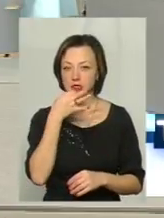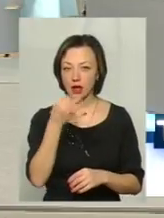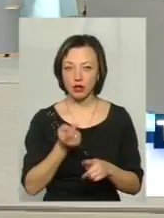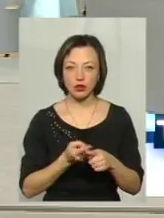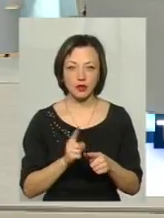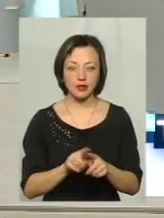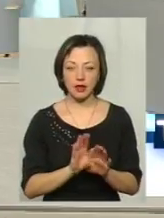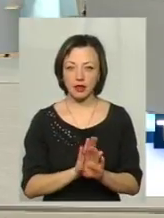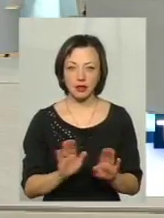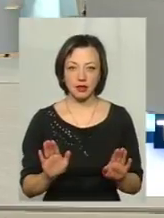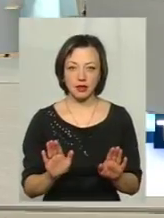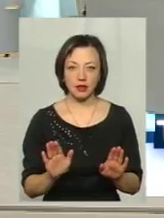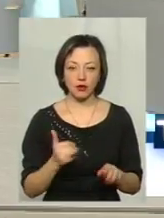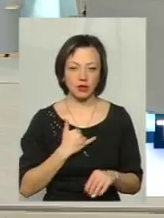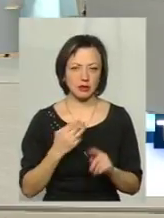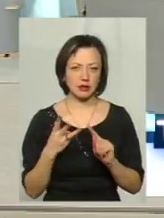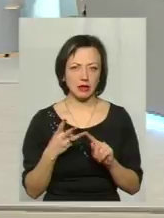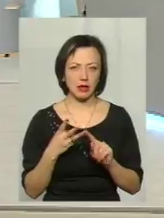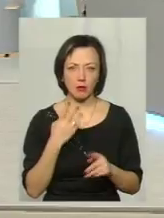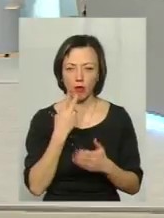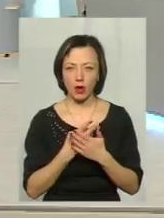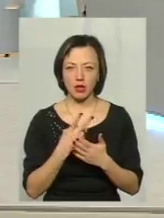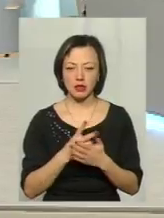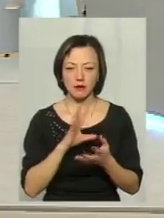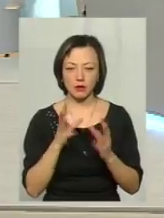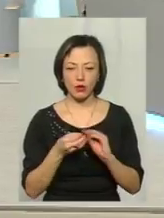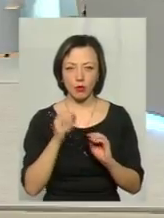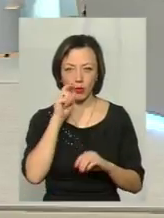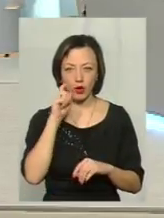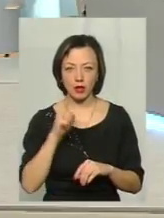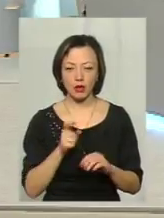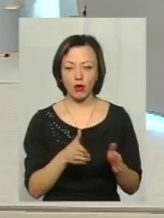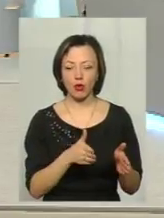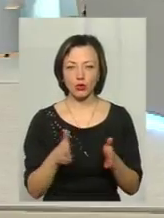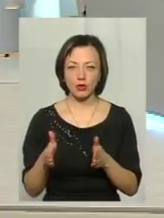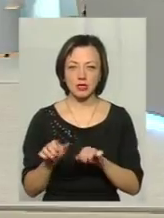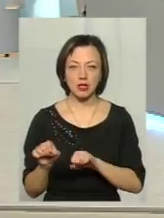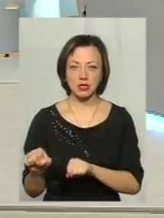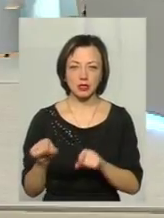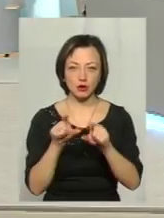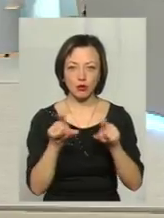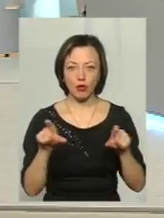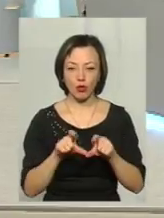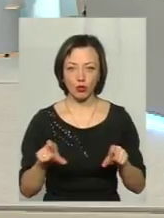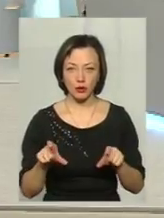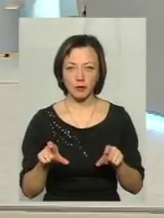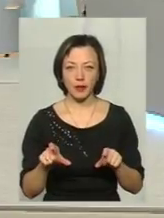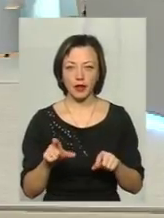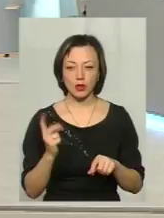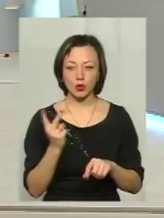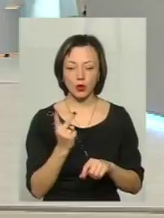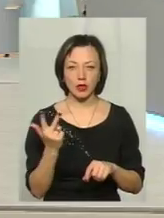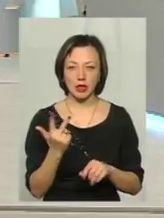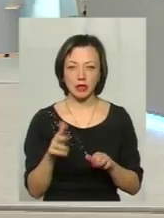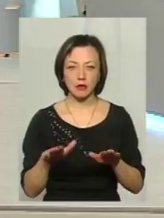не, по-моєму, у нас третій показник взагалі по Україні щодо готовності захисних споруд. Друге-третє